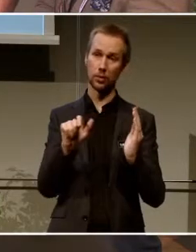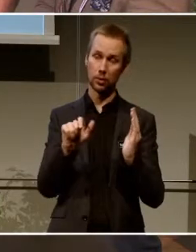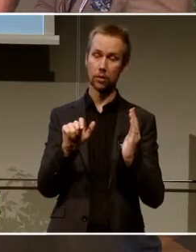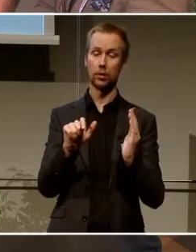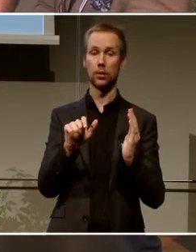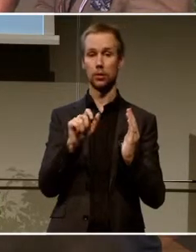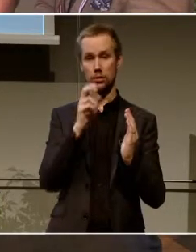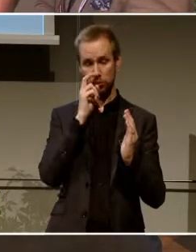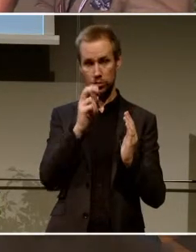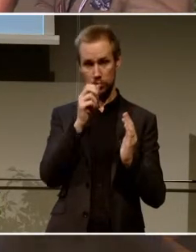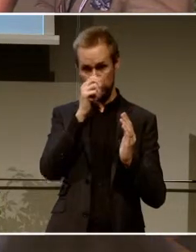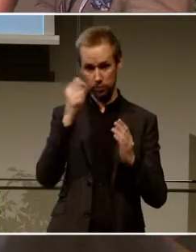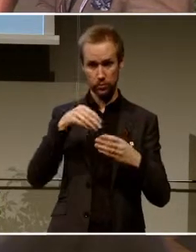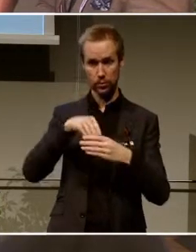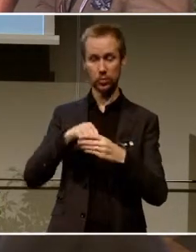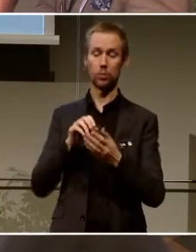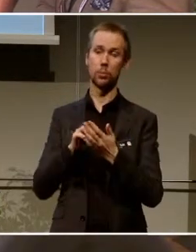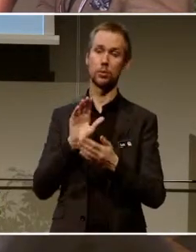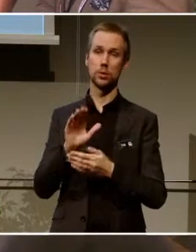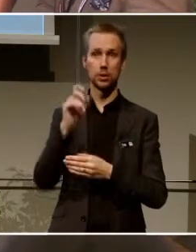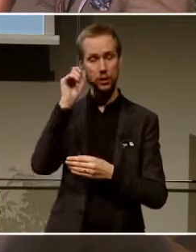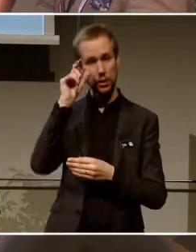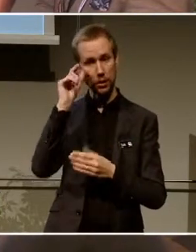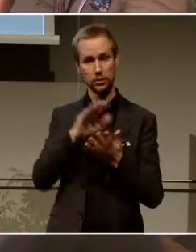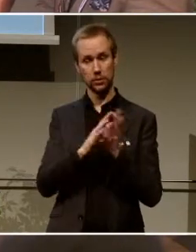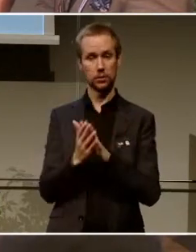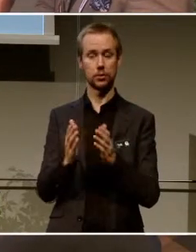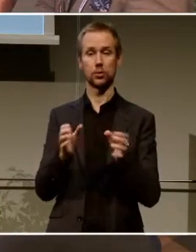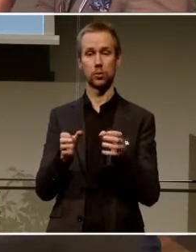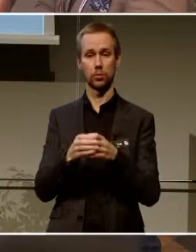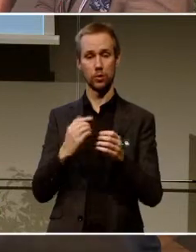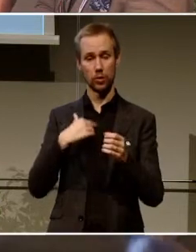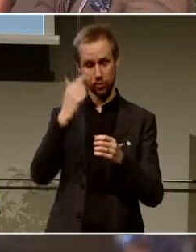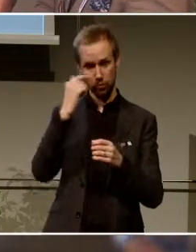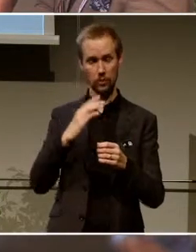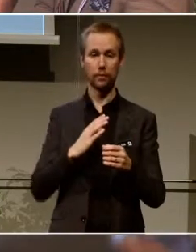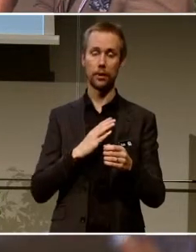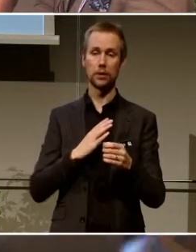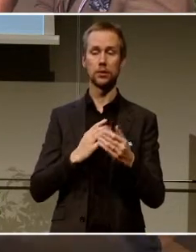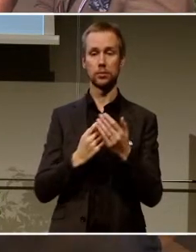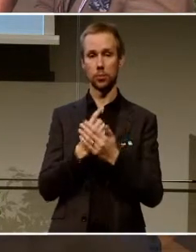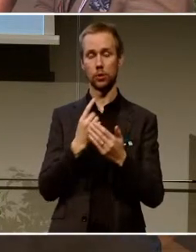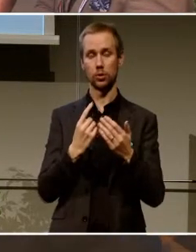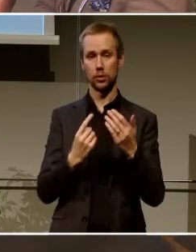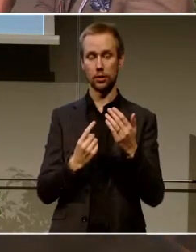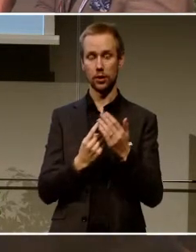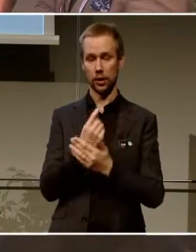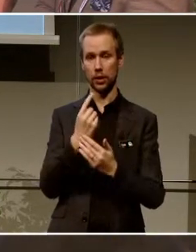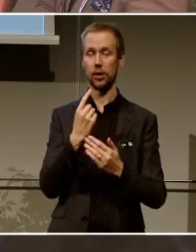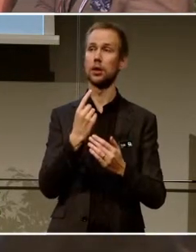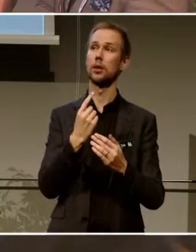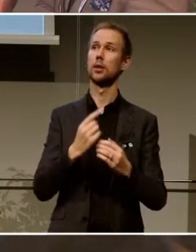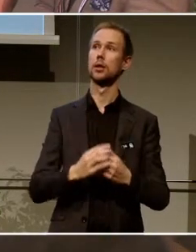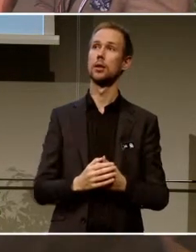i digitaliseringsgrupper i kommunerna till exempel. Så jag tror nog att de här stuprören finns, att det skulle kunna gå att